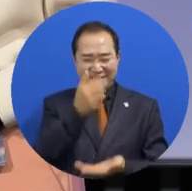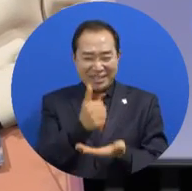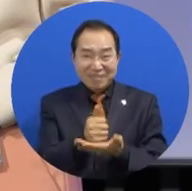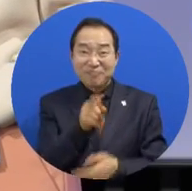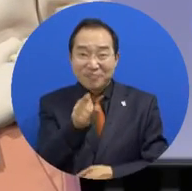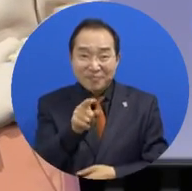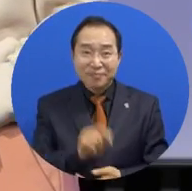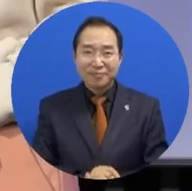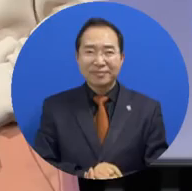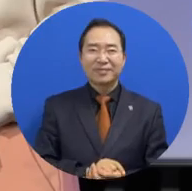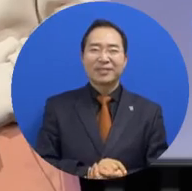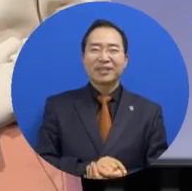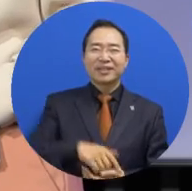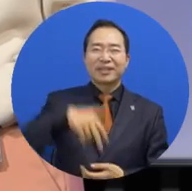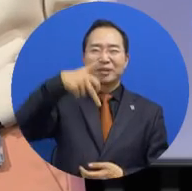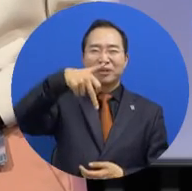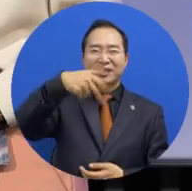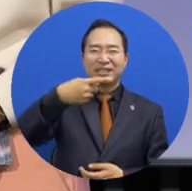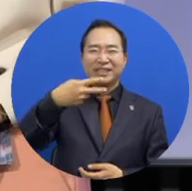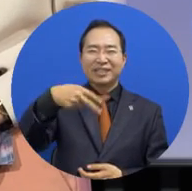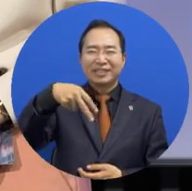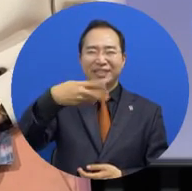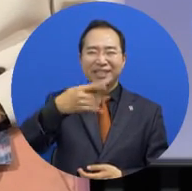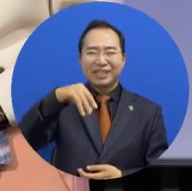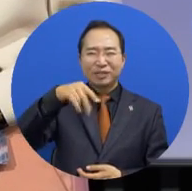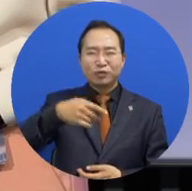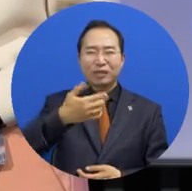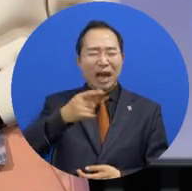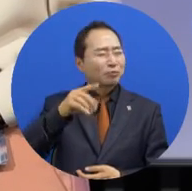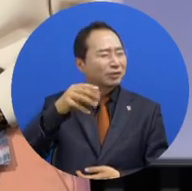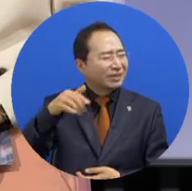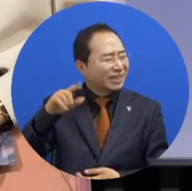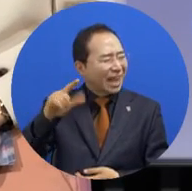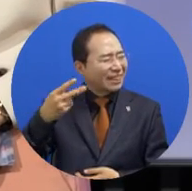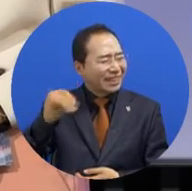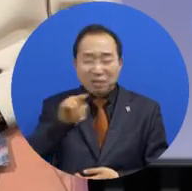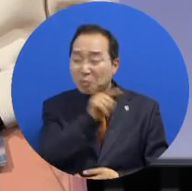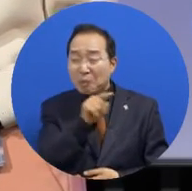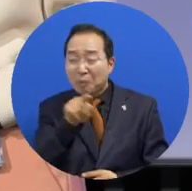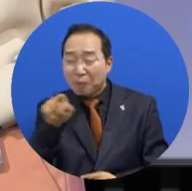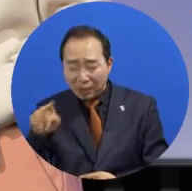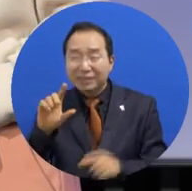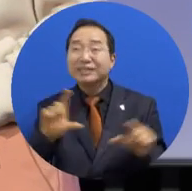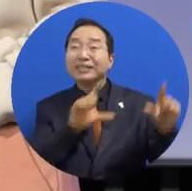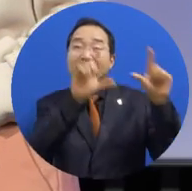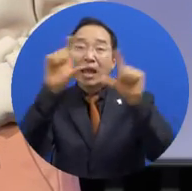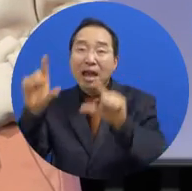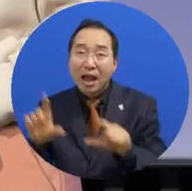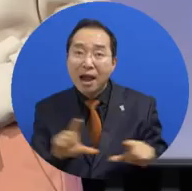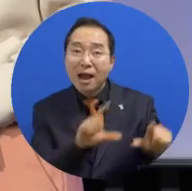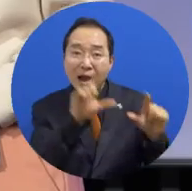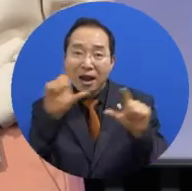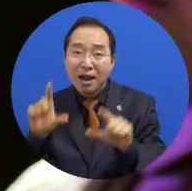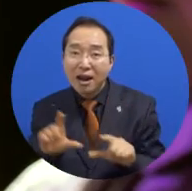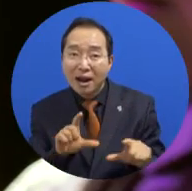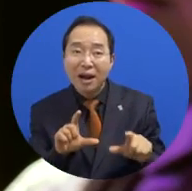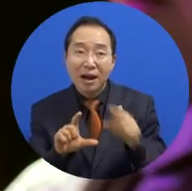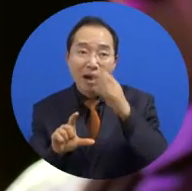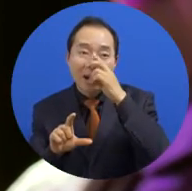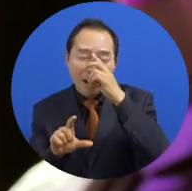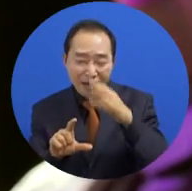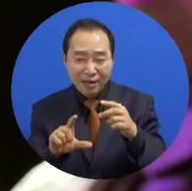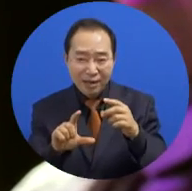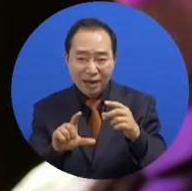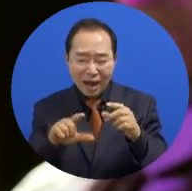그 누굽니까? 크리스나무르티 같은 또는 간디 같은 그분들이 한 일상은